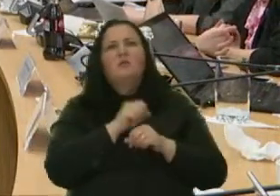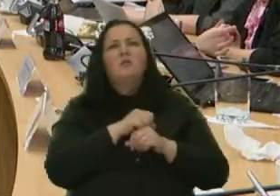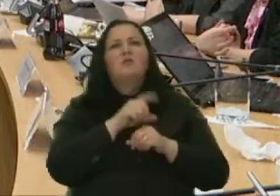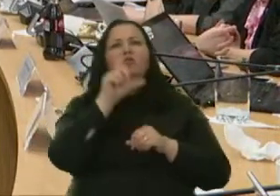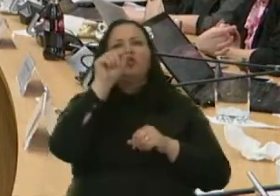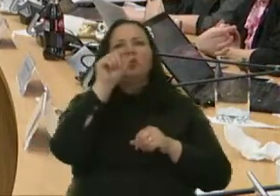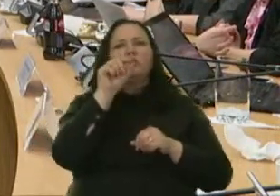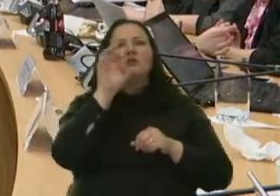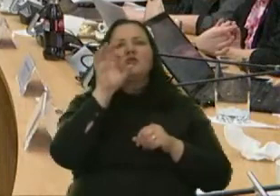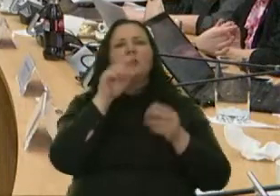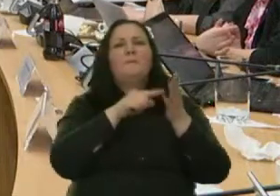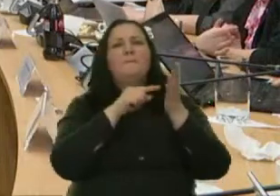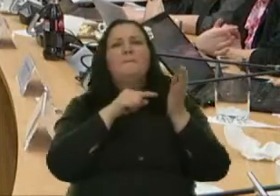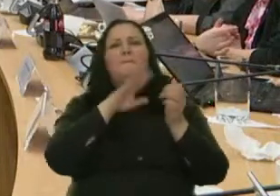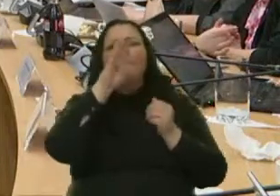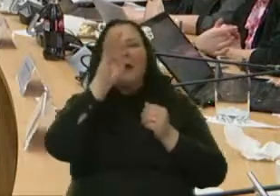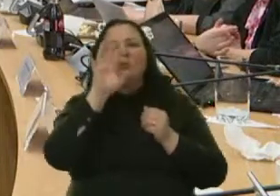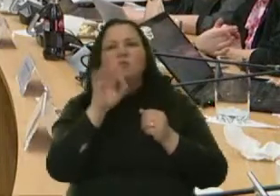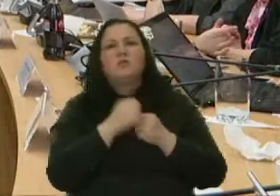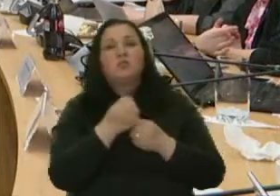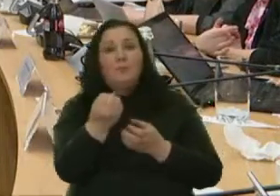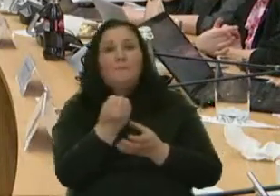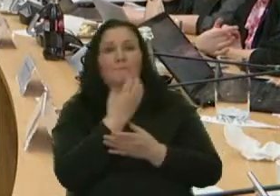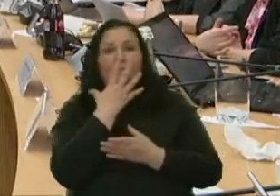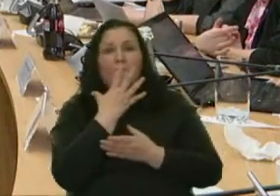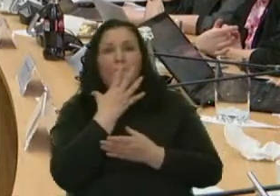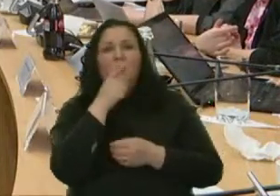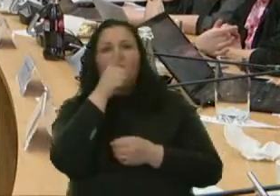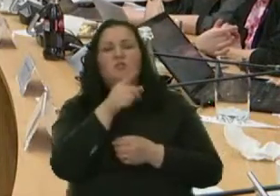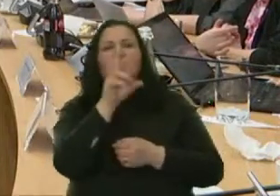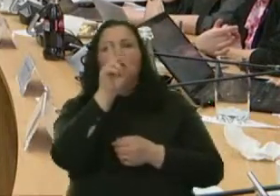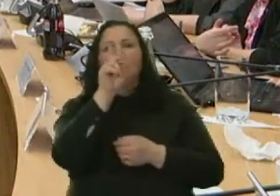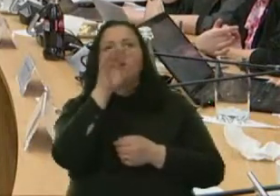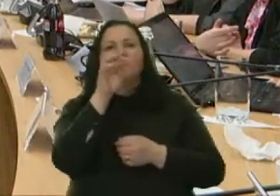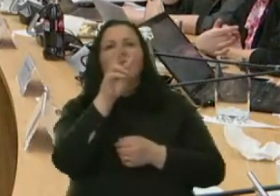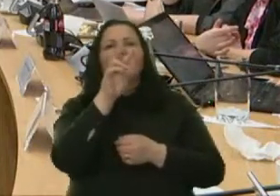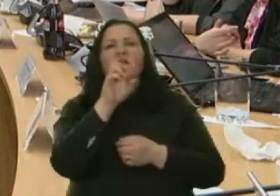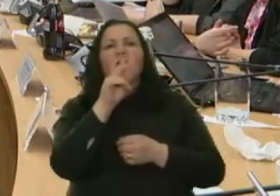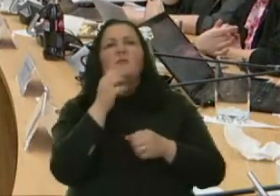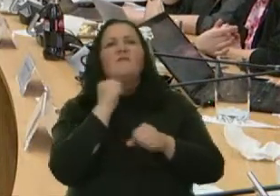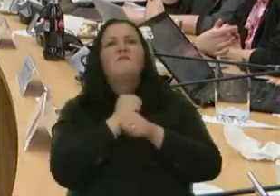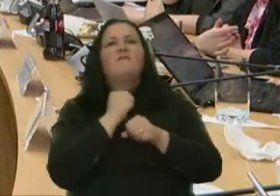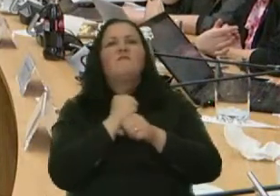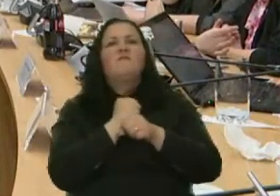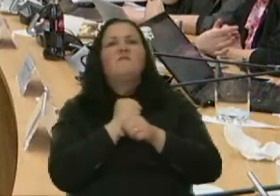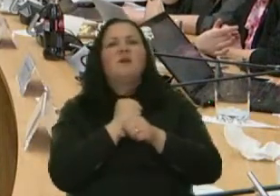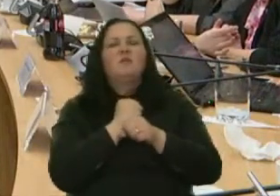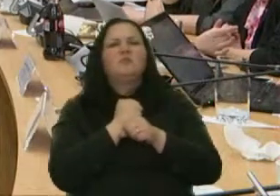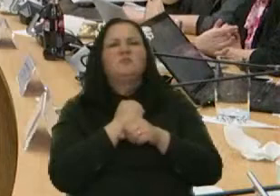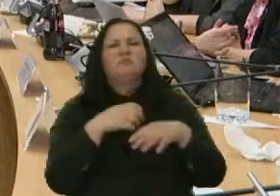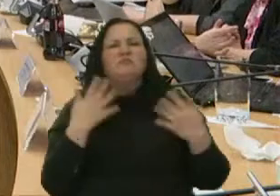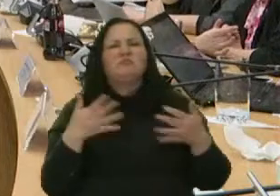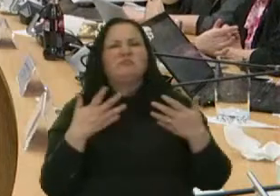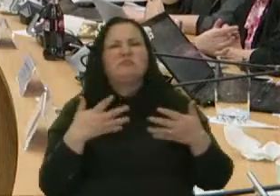20:40 mi ați trimis acel proces verbal făcut pe